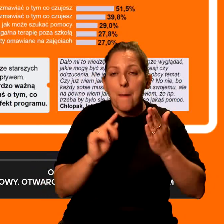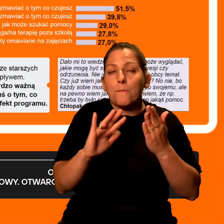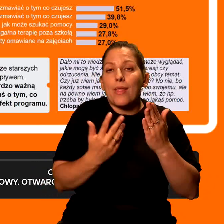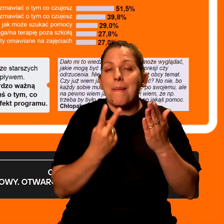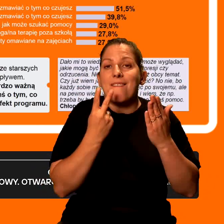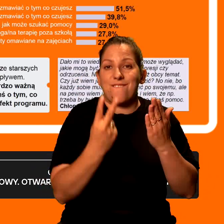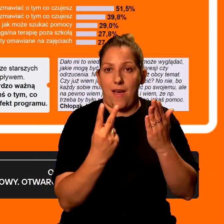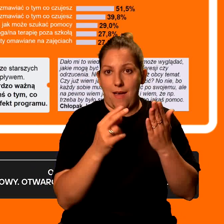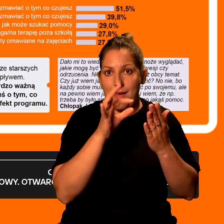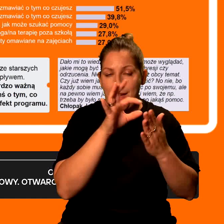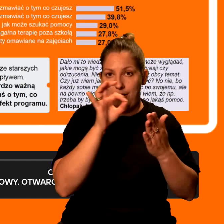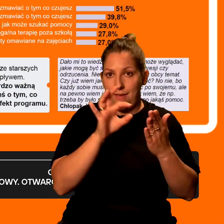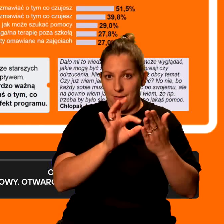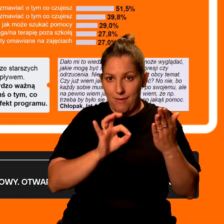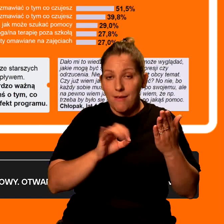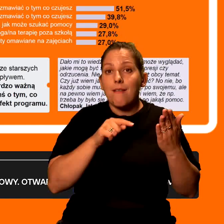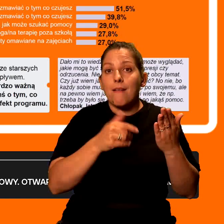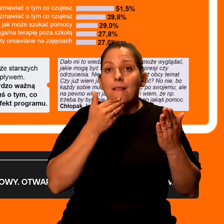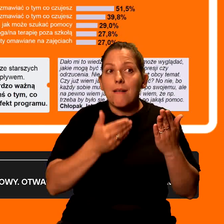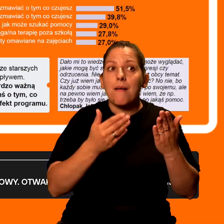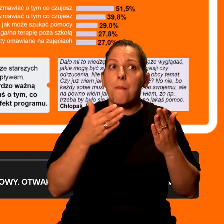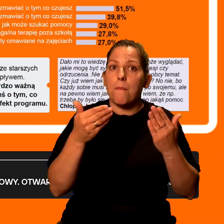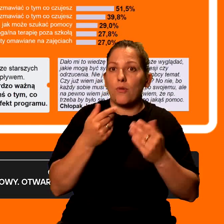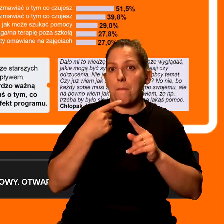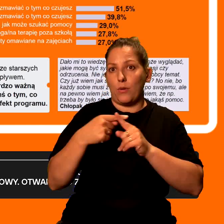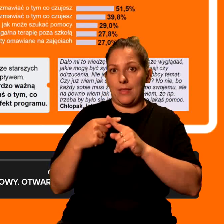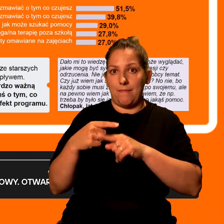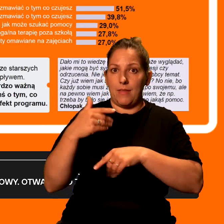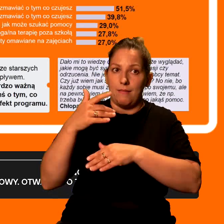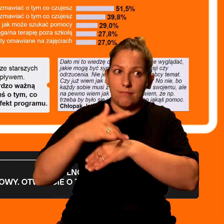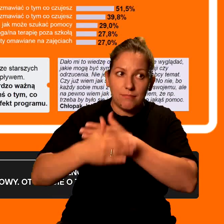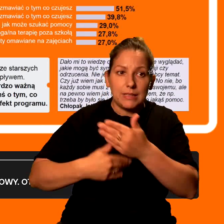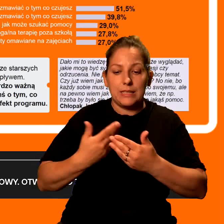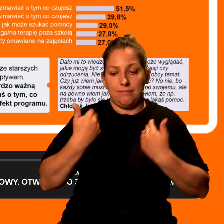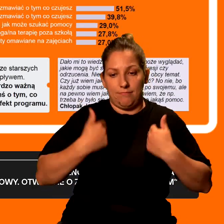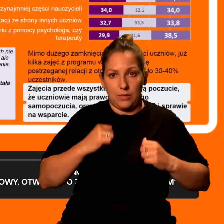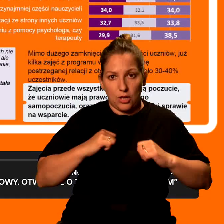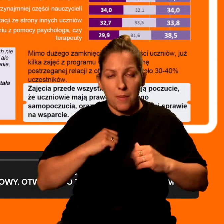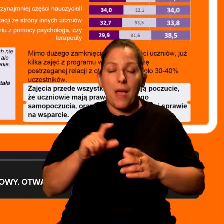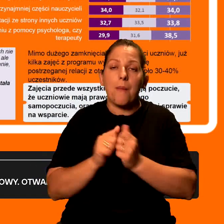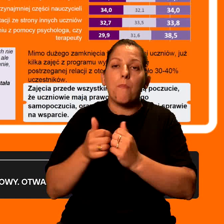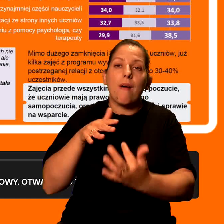Cokolwiek zrobiło takiego, co mogło mieć jakiś pozytywny wpływ albo ich na ich samopoczucie, albo na relacje z otoczeniem.